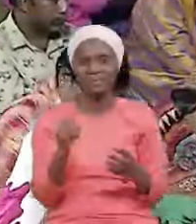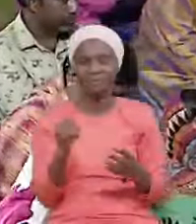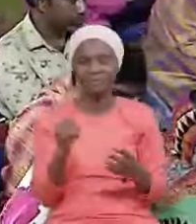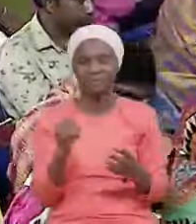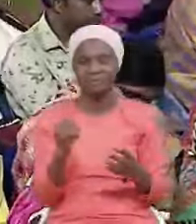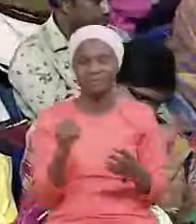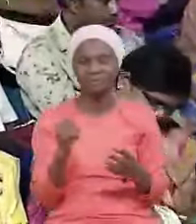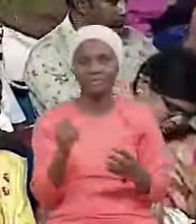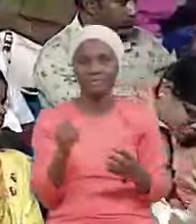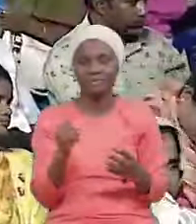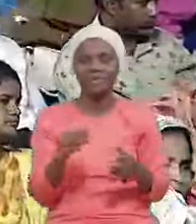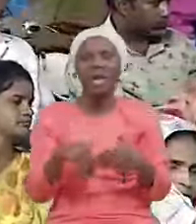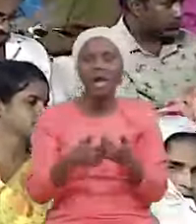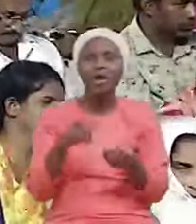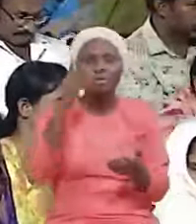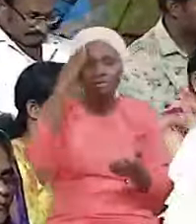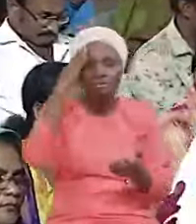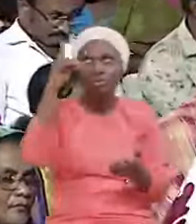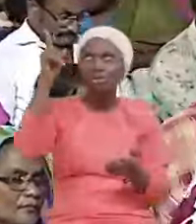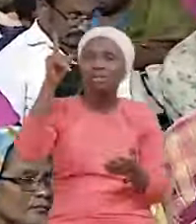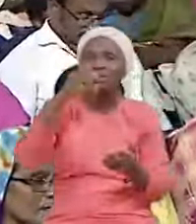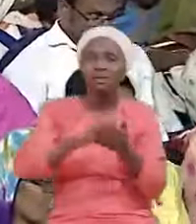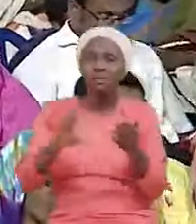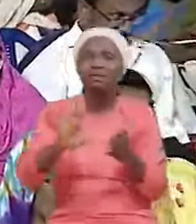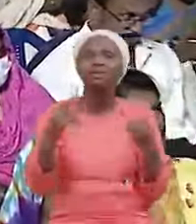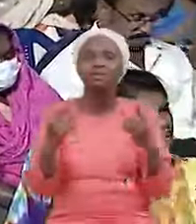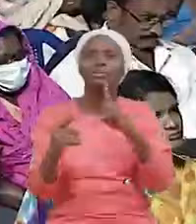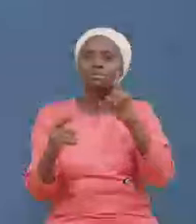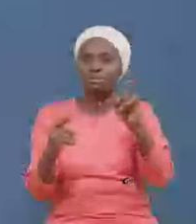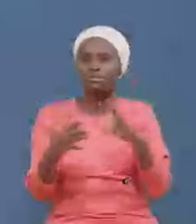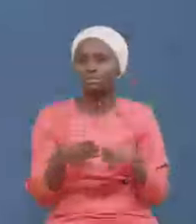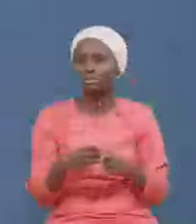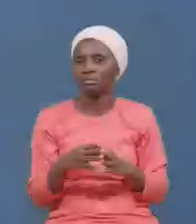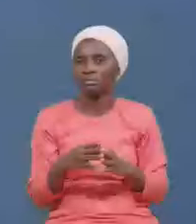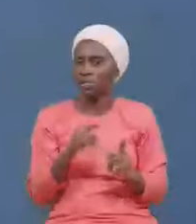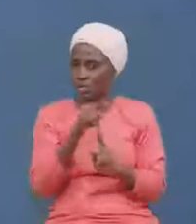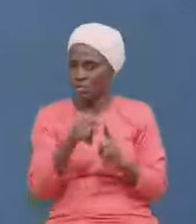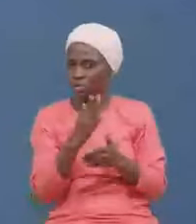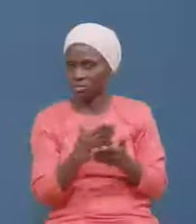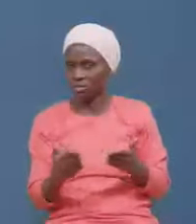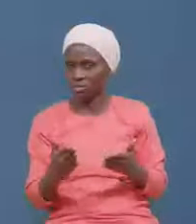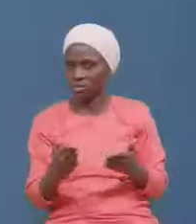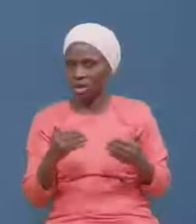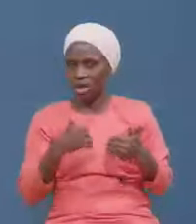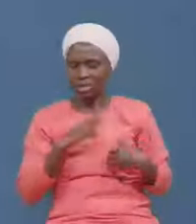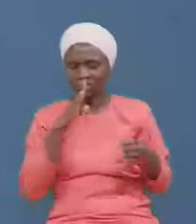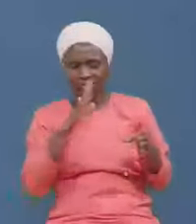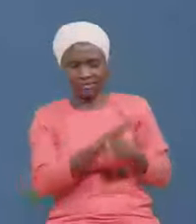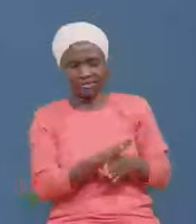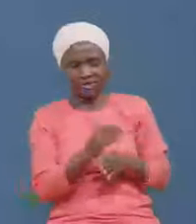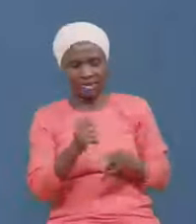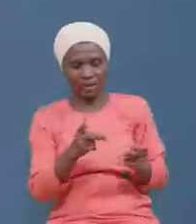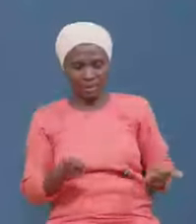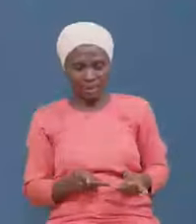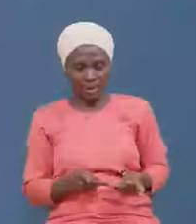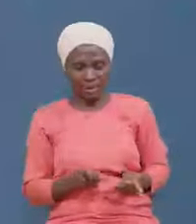ayana. And you know, it takes away your sin. Mee paapalu meeru gurtinchara? When something had been occupying a